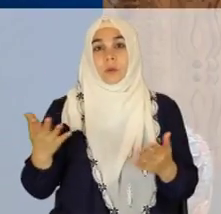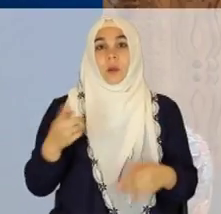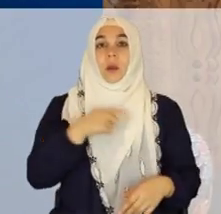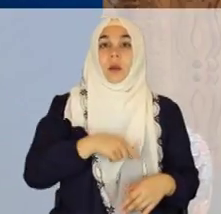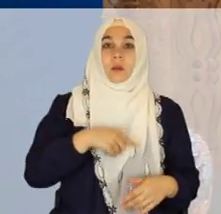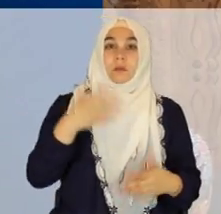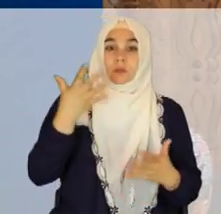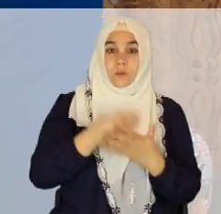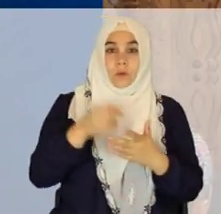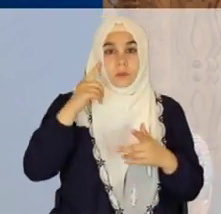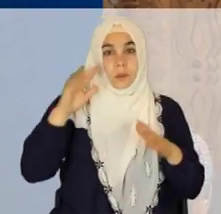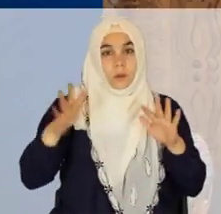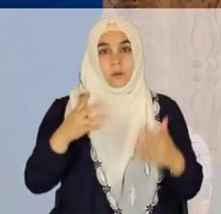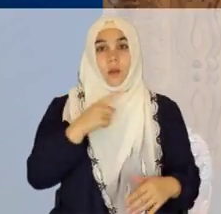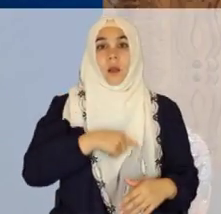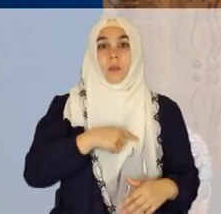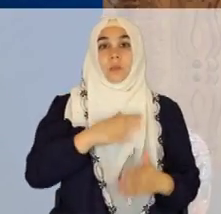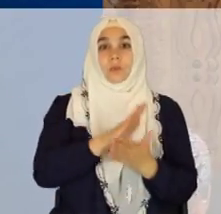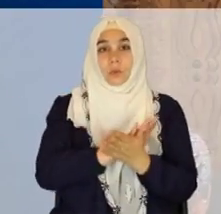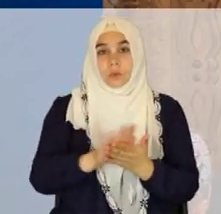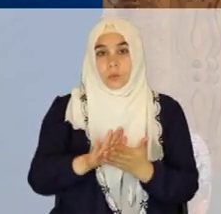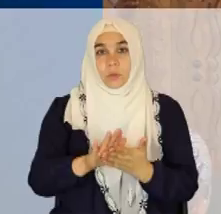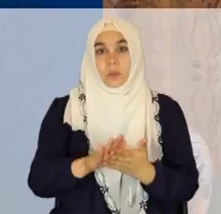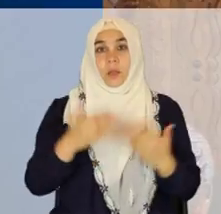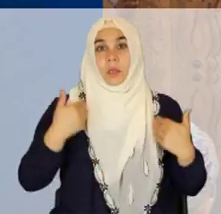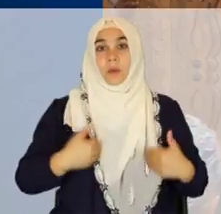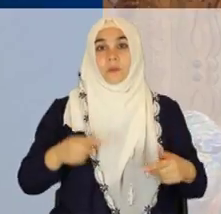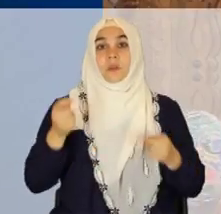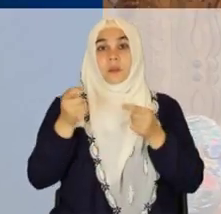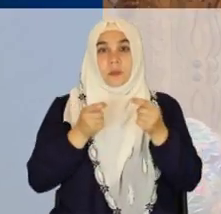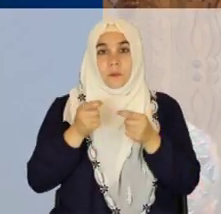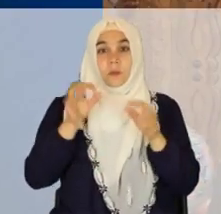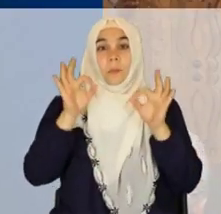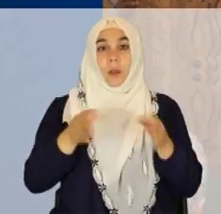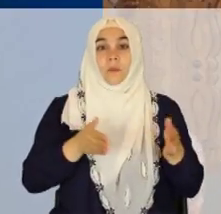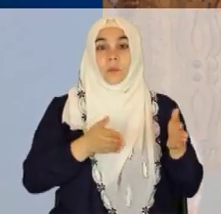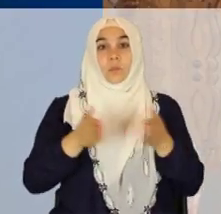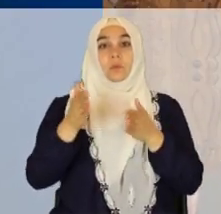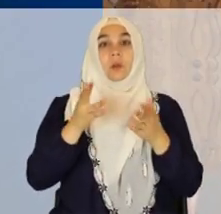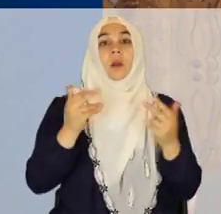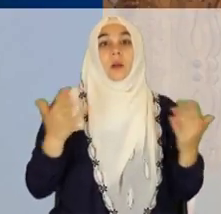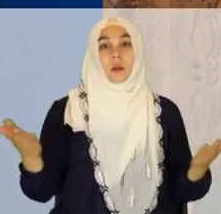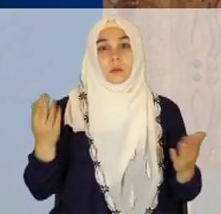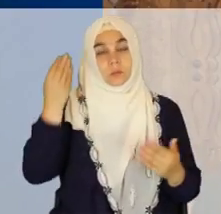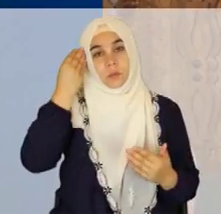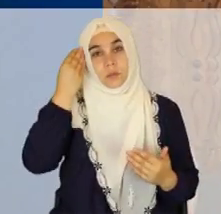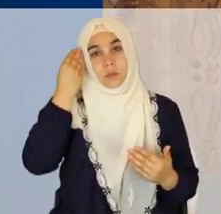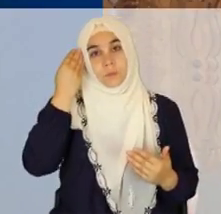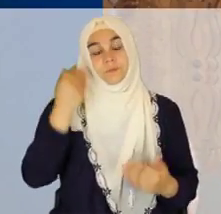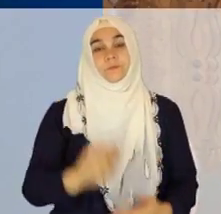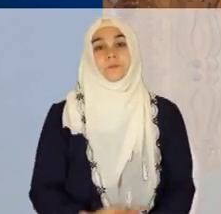axloq sayqallanadi yo'q, qalb pokiza bo'ladi yo'q, nafs jilovlanib to'g'ri yo'lga tushadi.